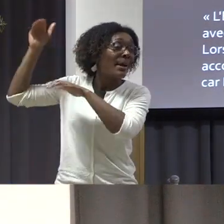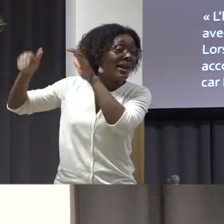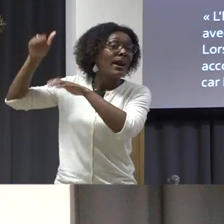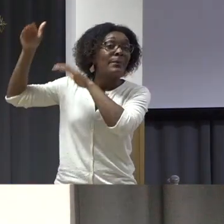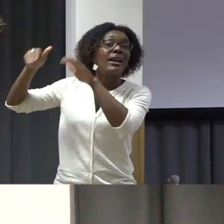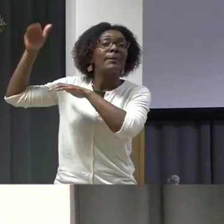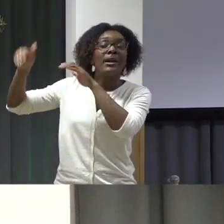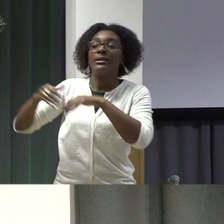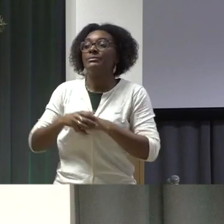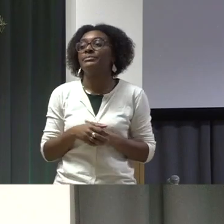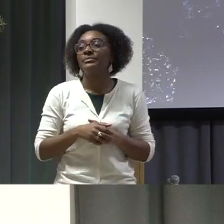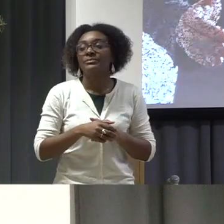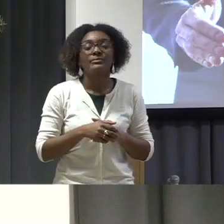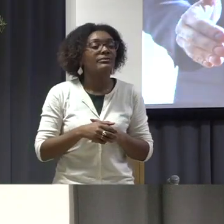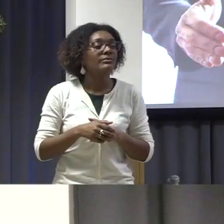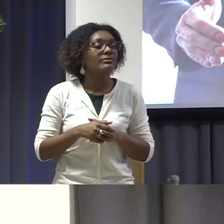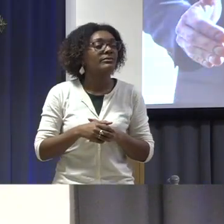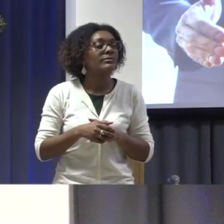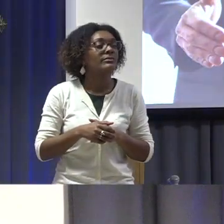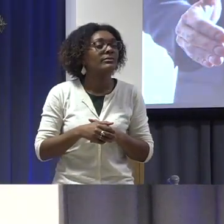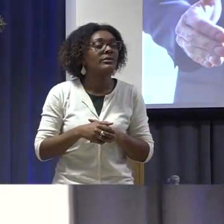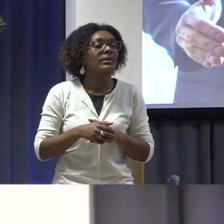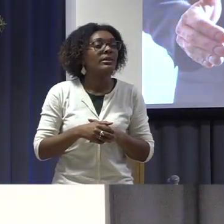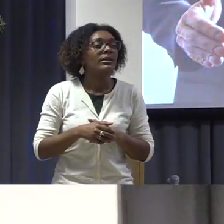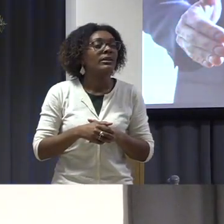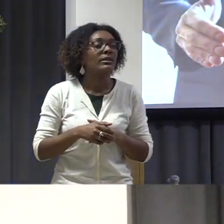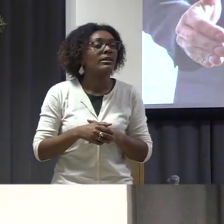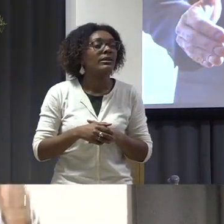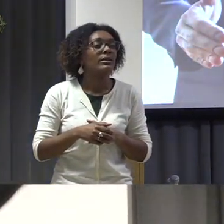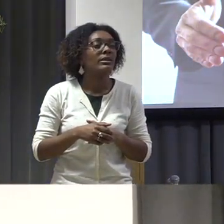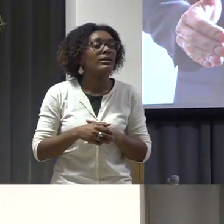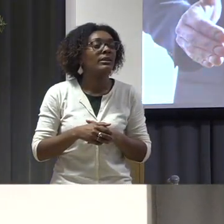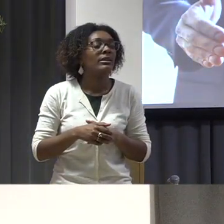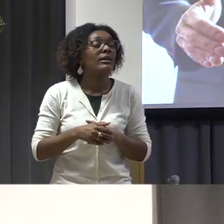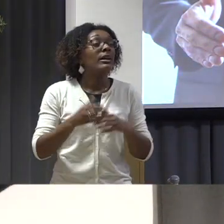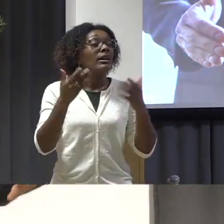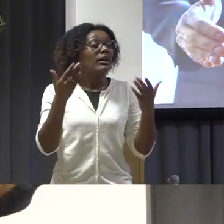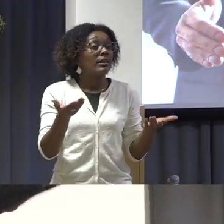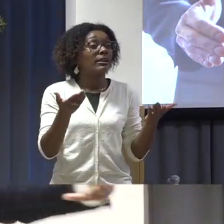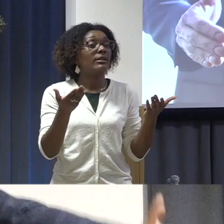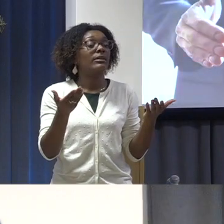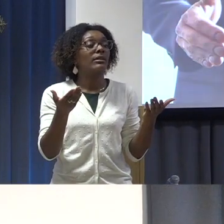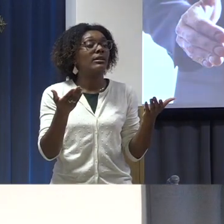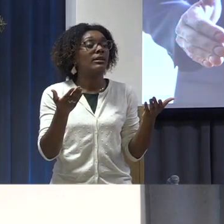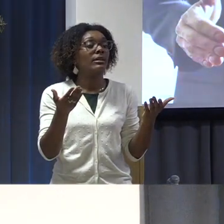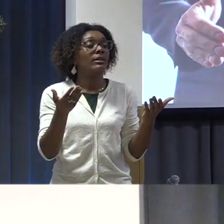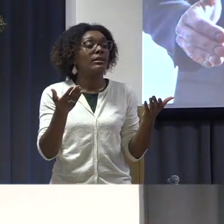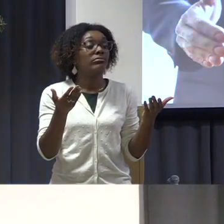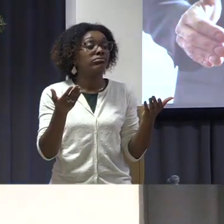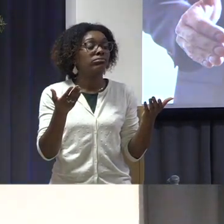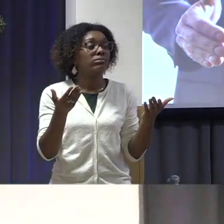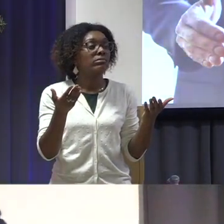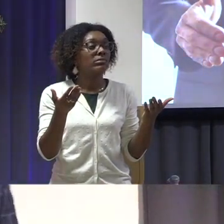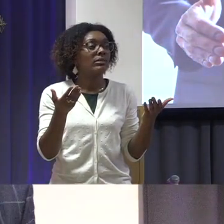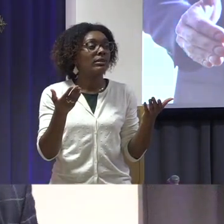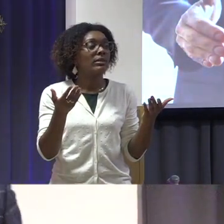le prophète est intéressant il dit une phrase intéressant de verser 7 lorsque ceux ci n'auront pour toi leurs accomplissements fais